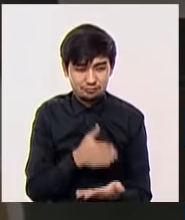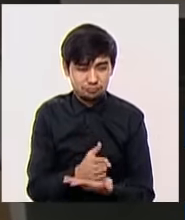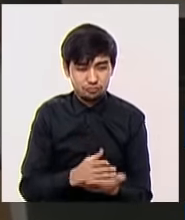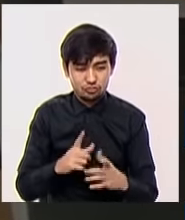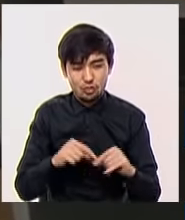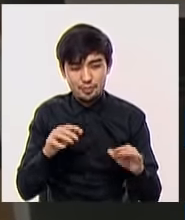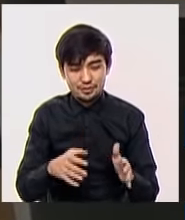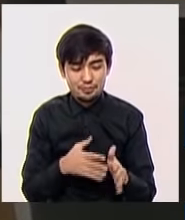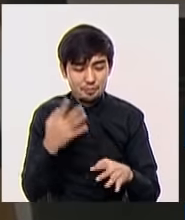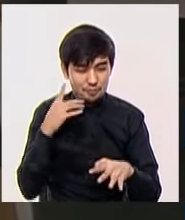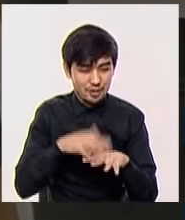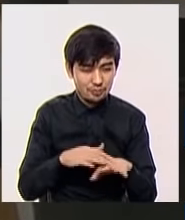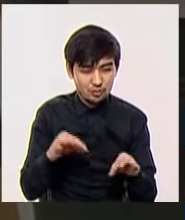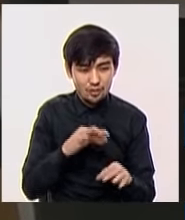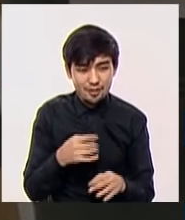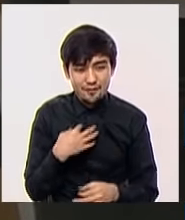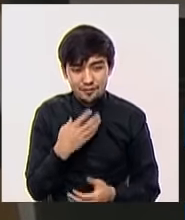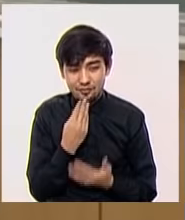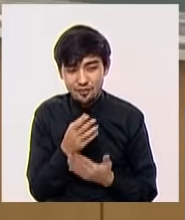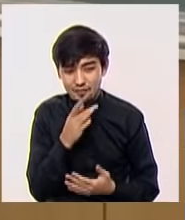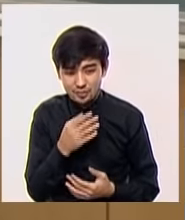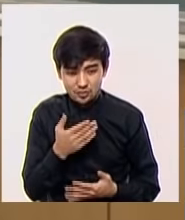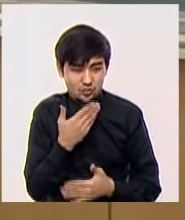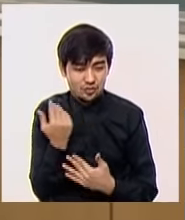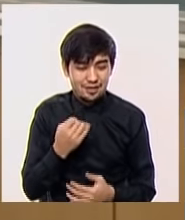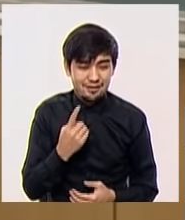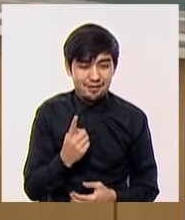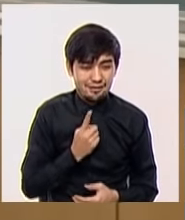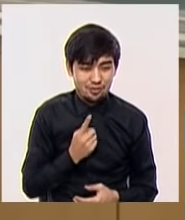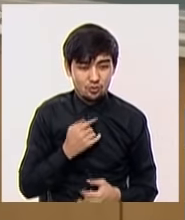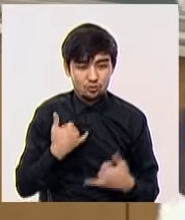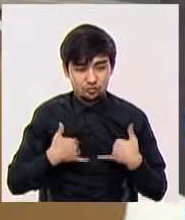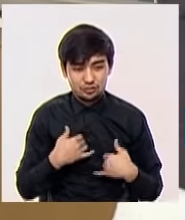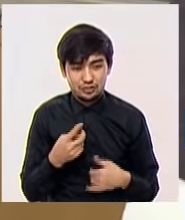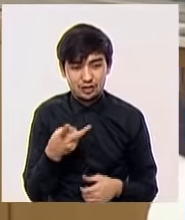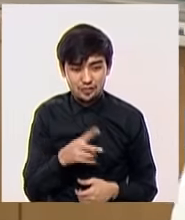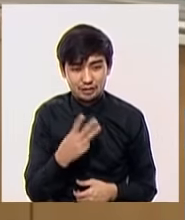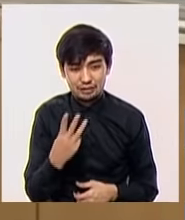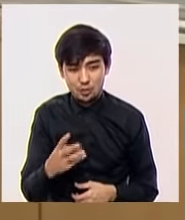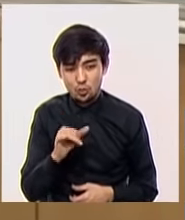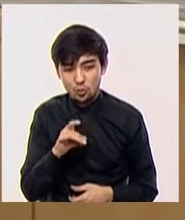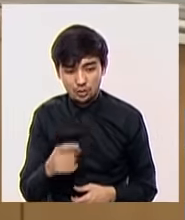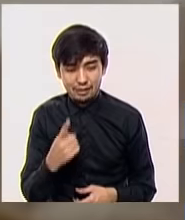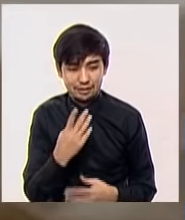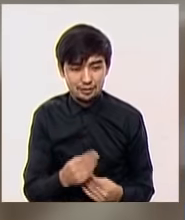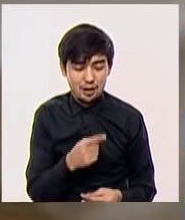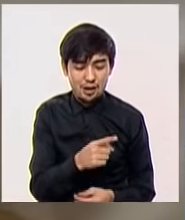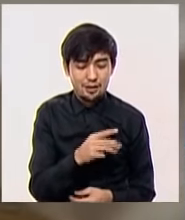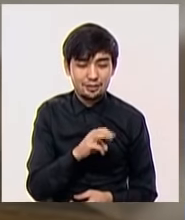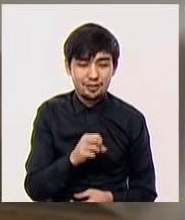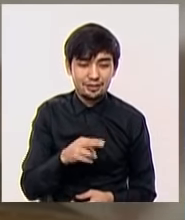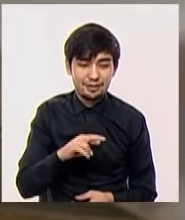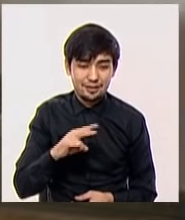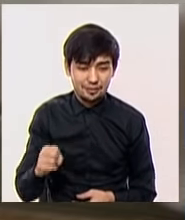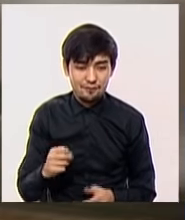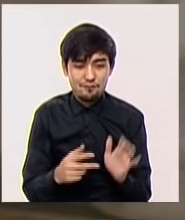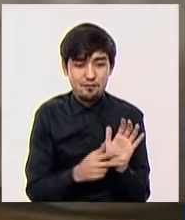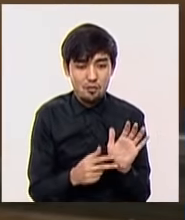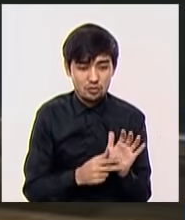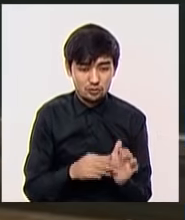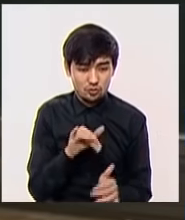признается что на личную жизнь времени нет как правило один учитель предмет ник ведет два три урока в день а татьяна 8 а ведь каждому нужно